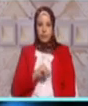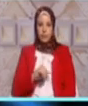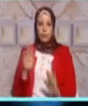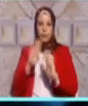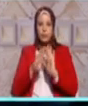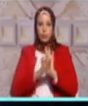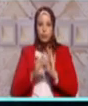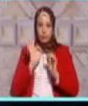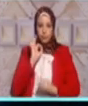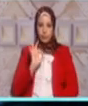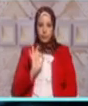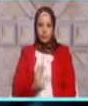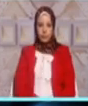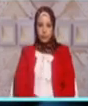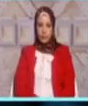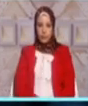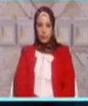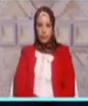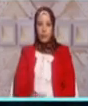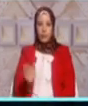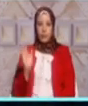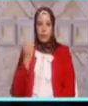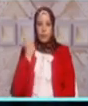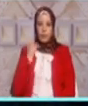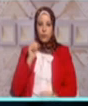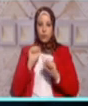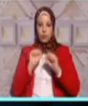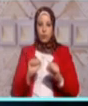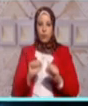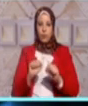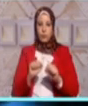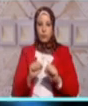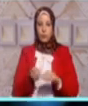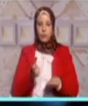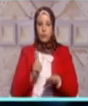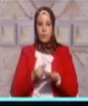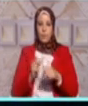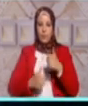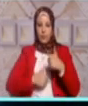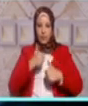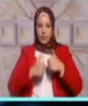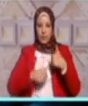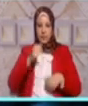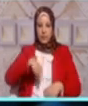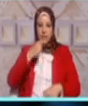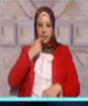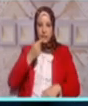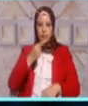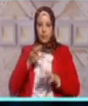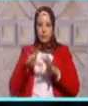شكل يعني بدون تدخل، خاصه الامتحانات السنه دي يمكن تم سحبها من